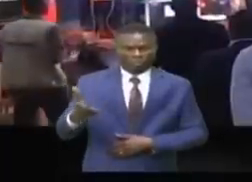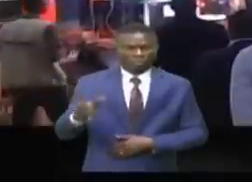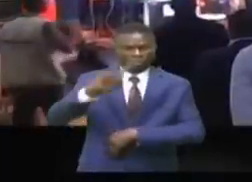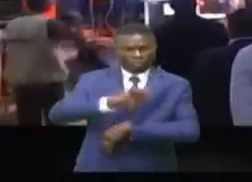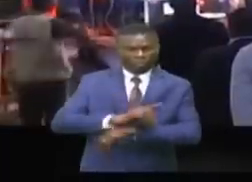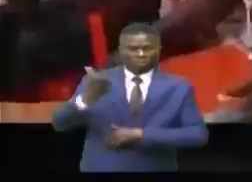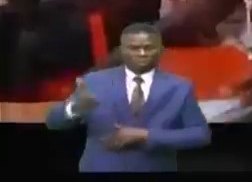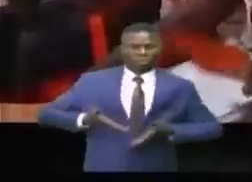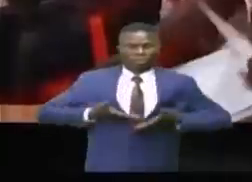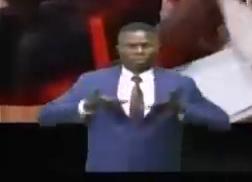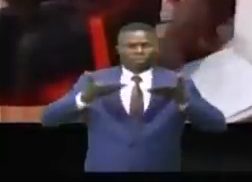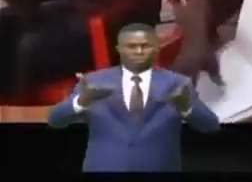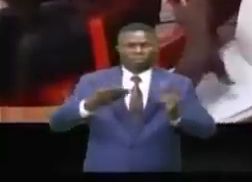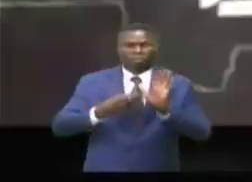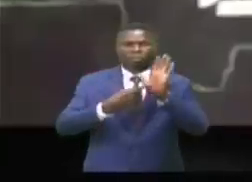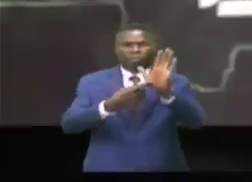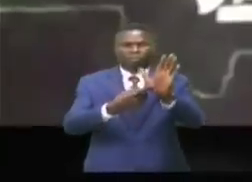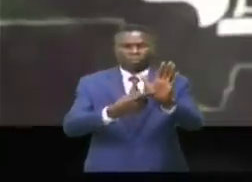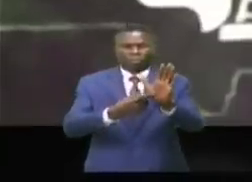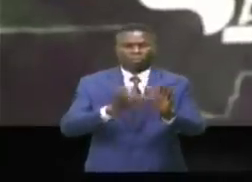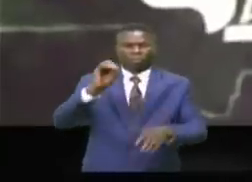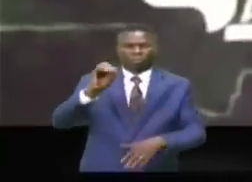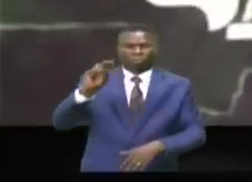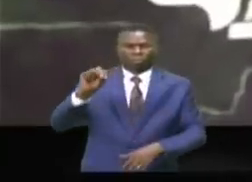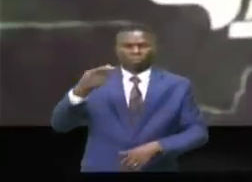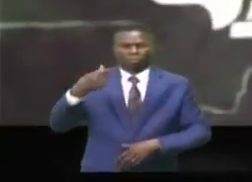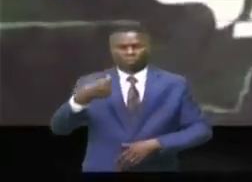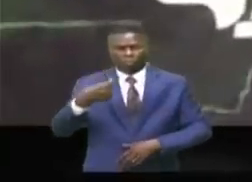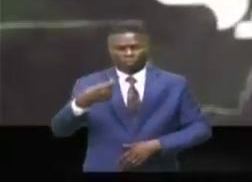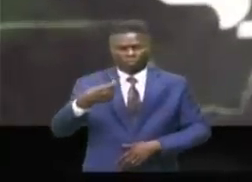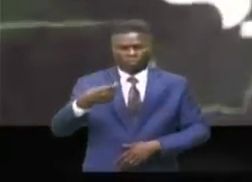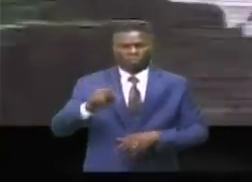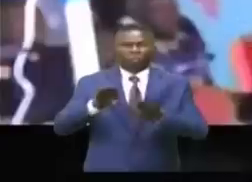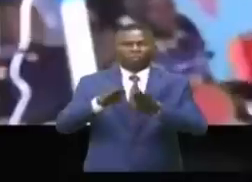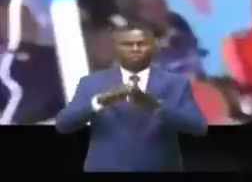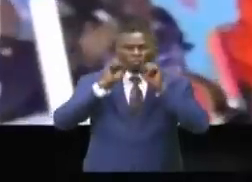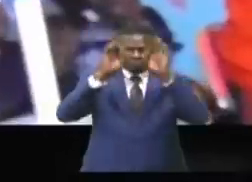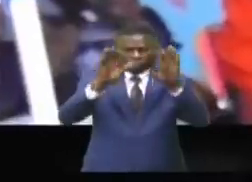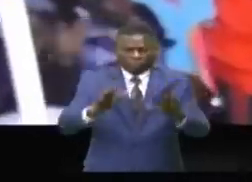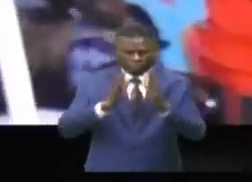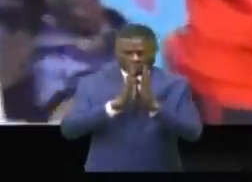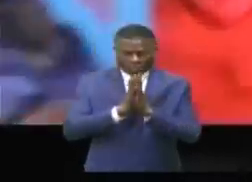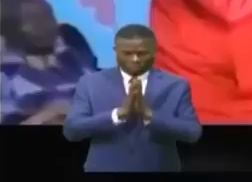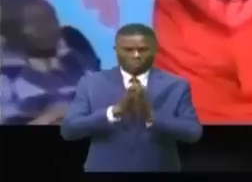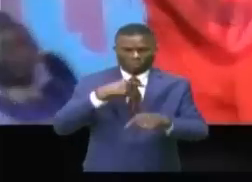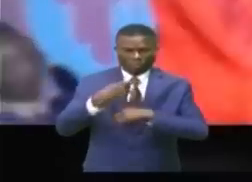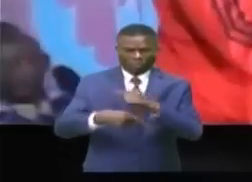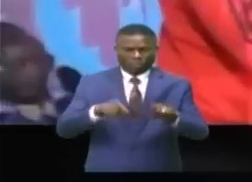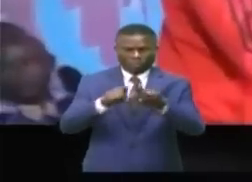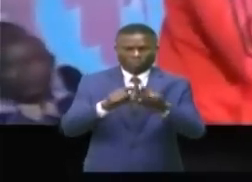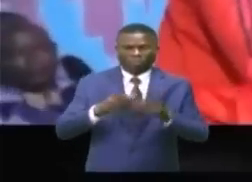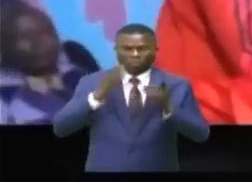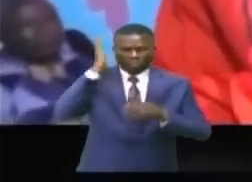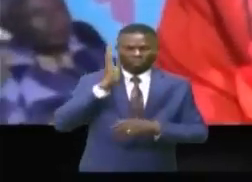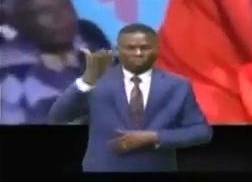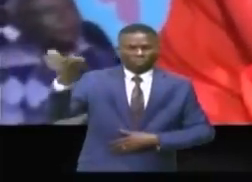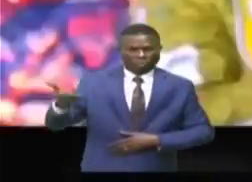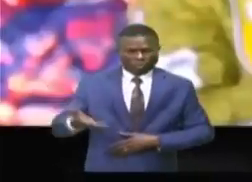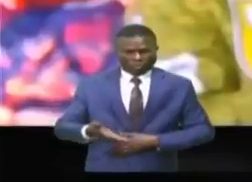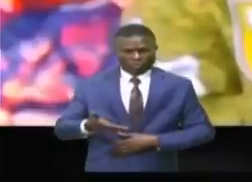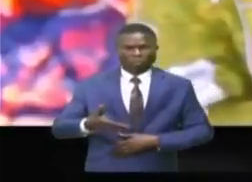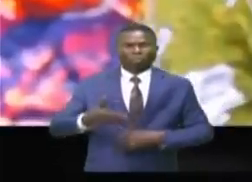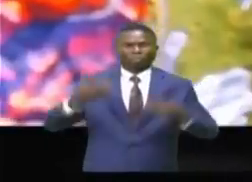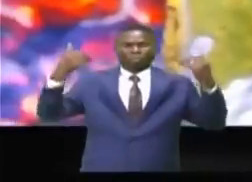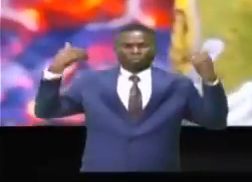journée consacrée à la présentation de l'ONG Goshen a été inaugurée par une prière d'ouverture et mot de bienvenue du